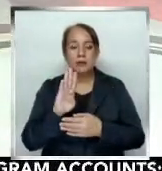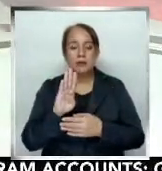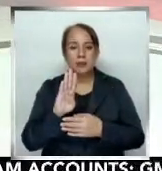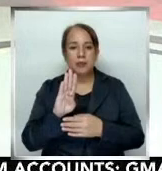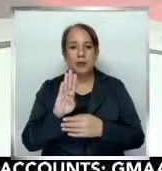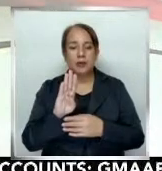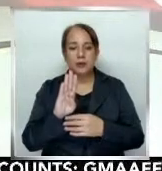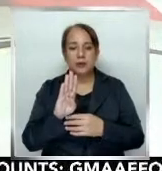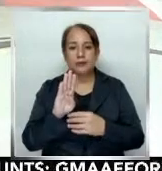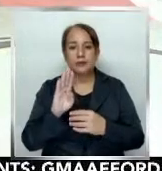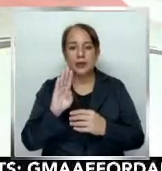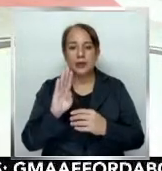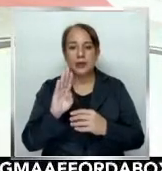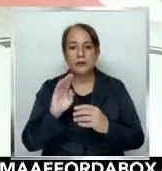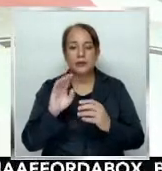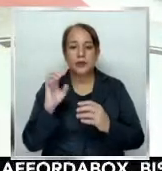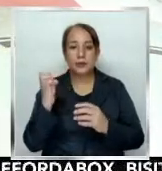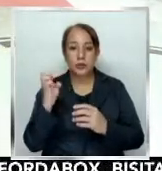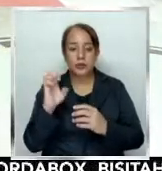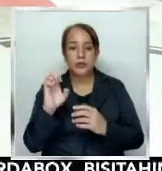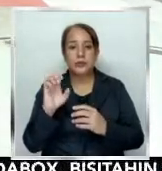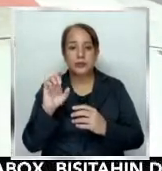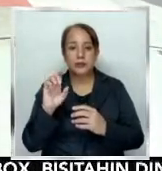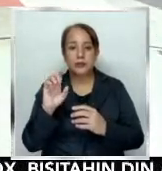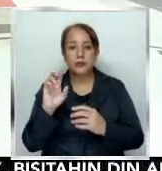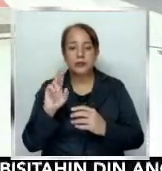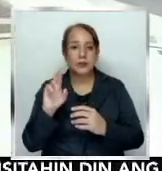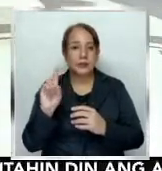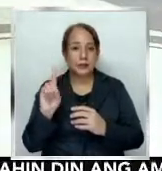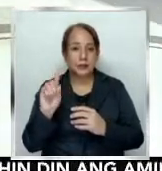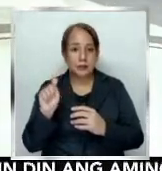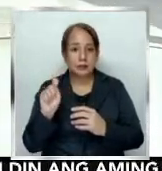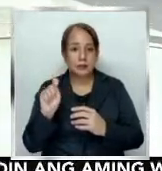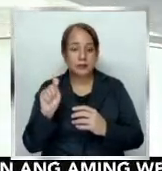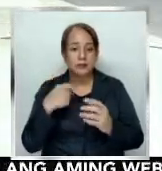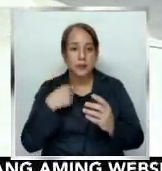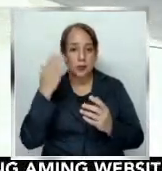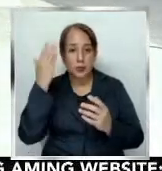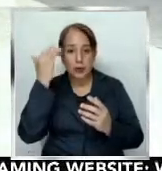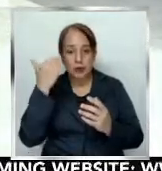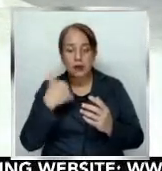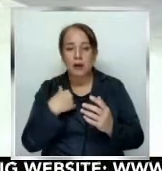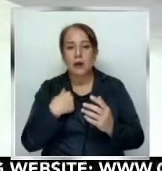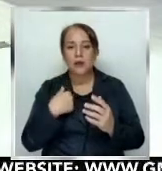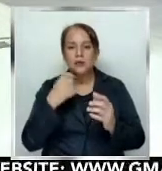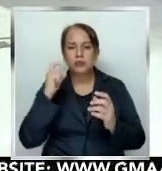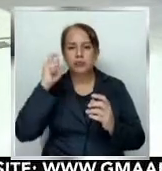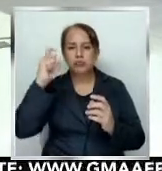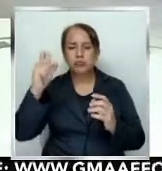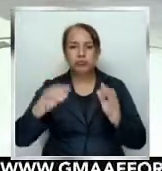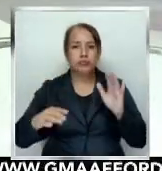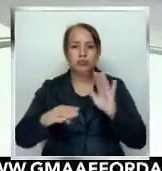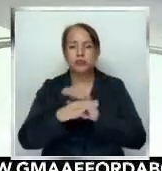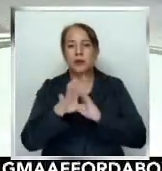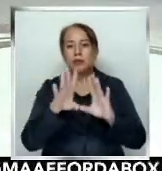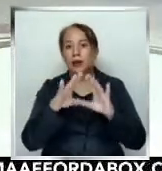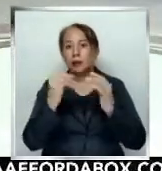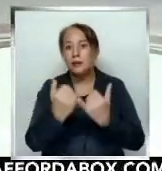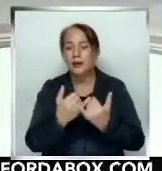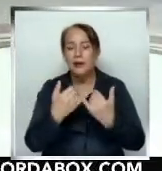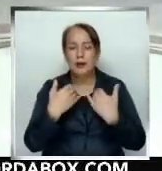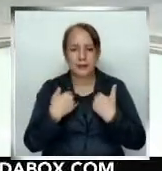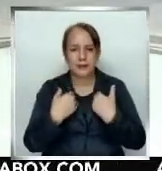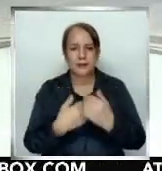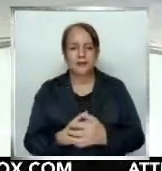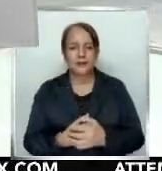Team. Nagkakasakit na kasi ang ilan sa kanila, lalo pat paspasan ang pagsala ng kaso ng COVID sa barangay pa lang. Yan po ang tinutukan